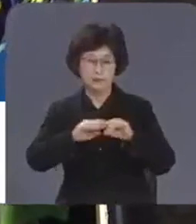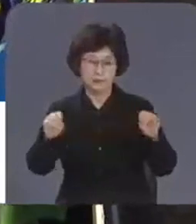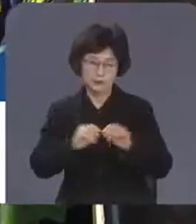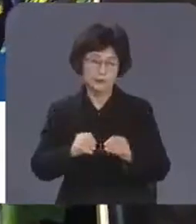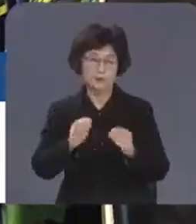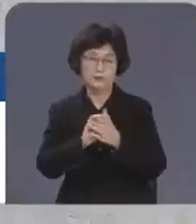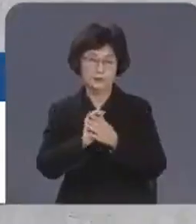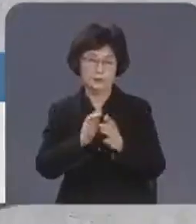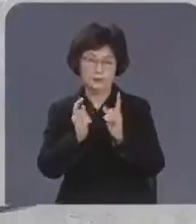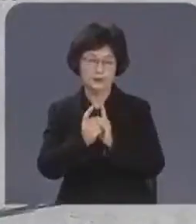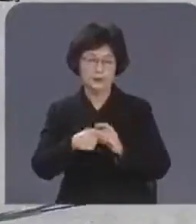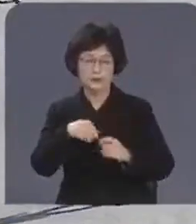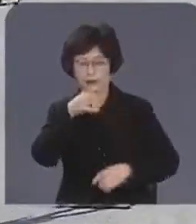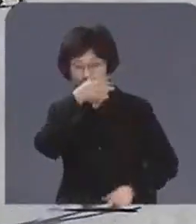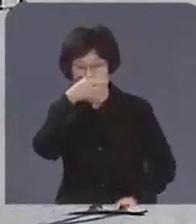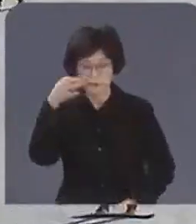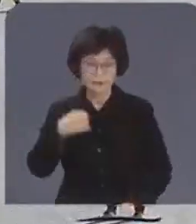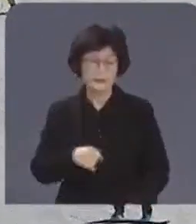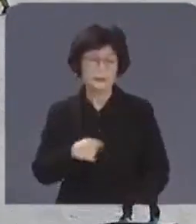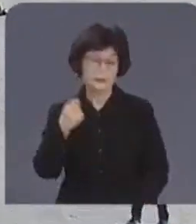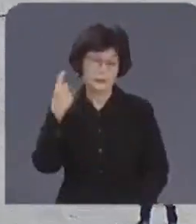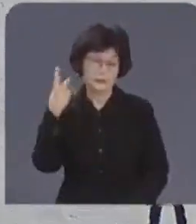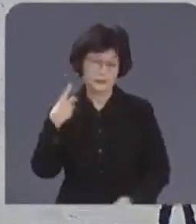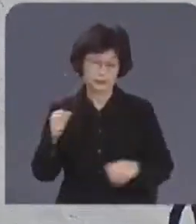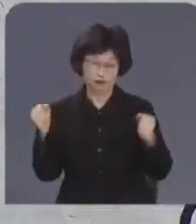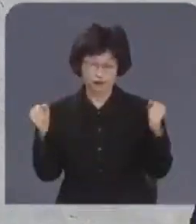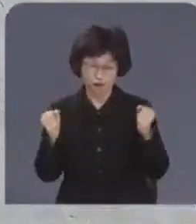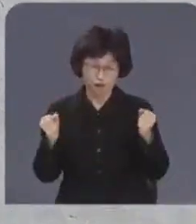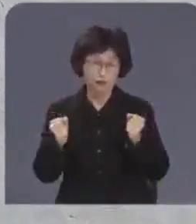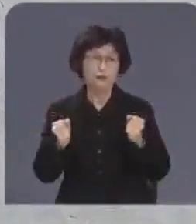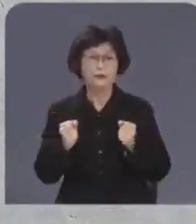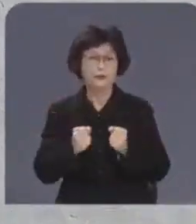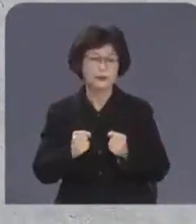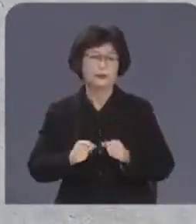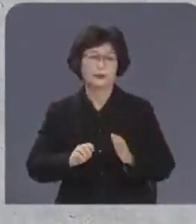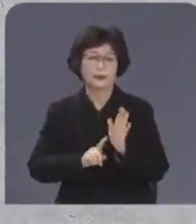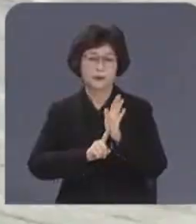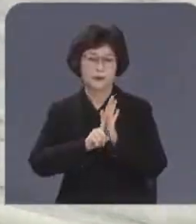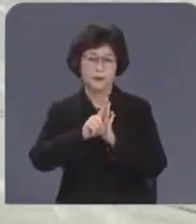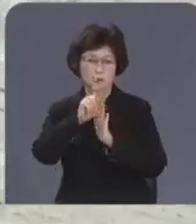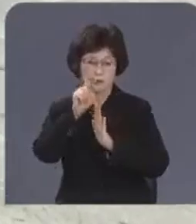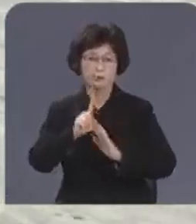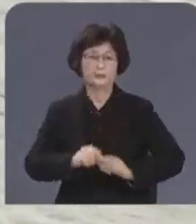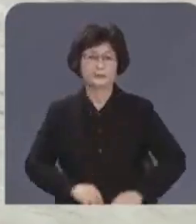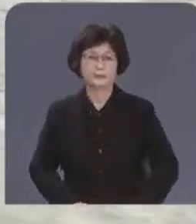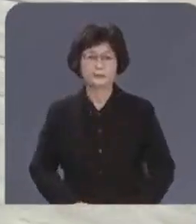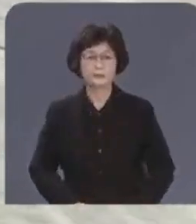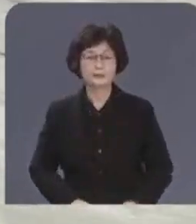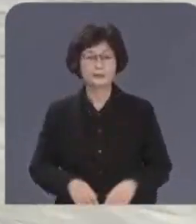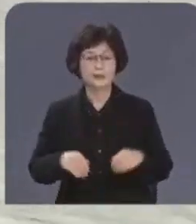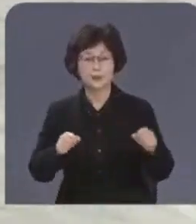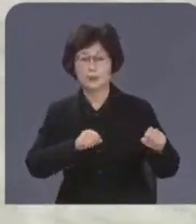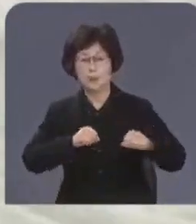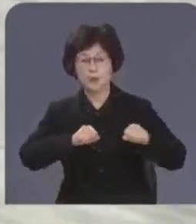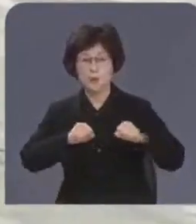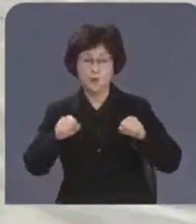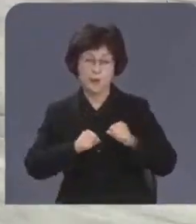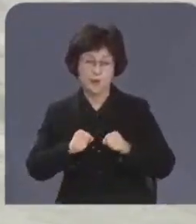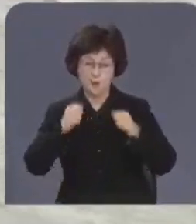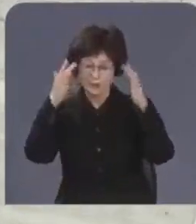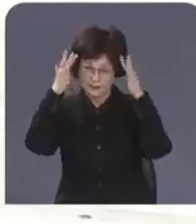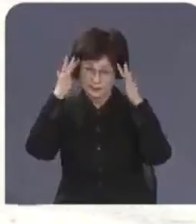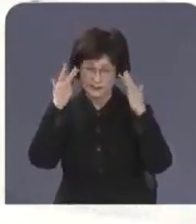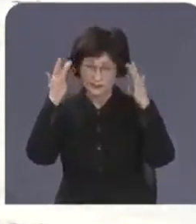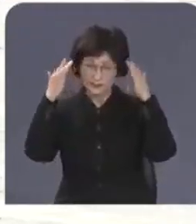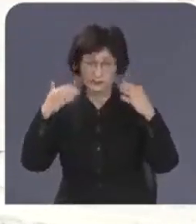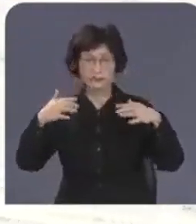너무 좋습니다. 며칠째 이어진 매서운 추위가 한풀 꺾인 주말. 조금만 몸을 움직여도 금방 땀이 날